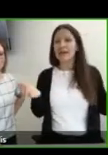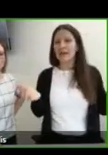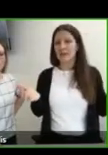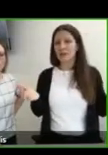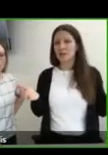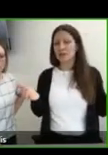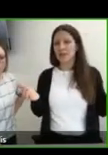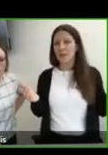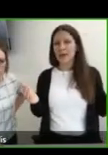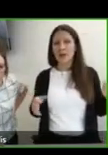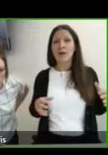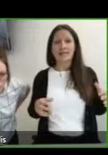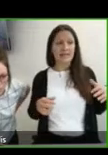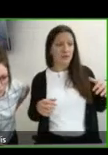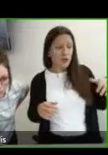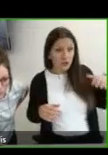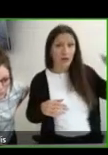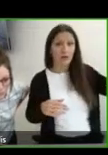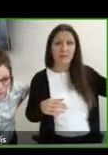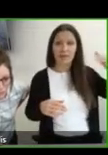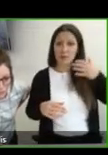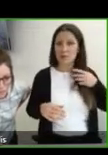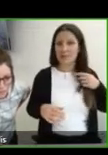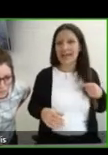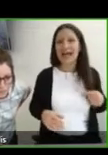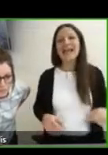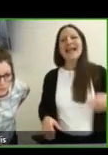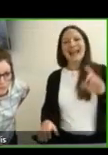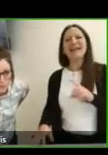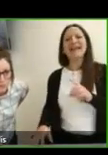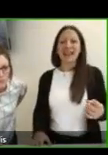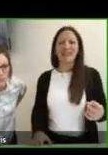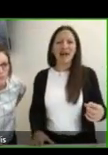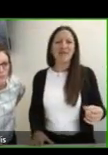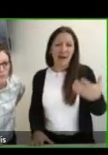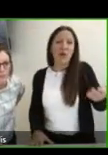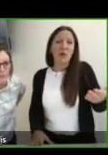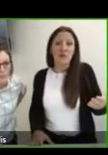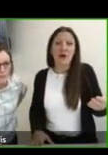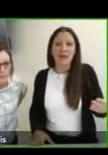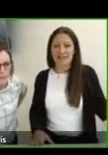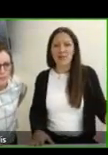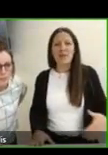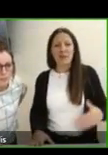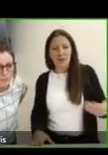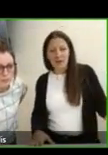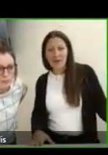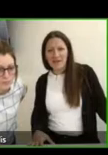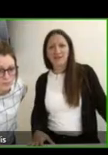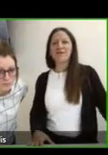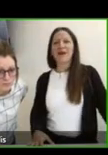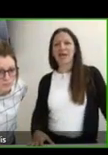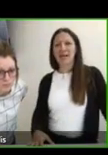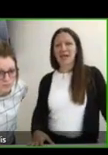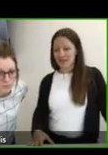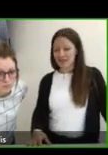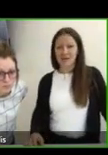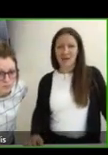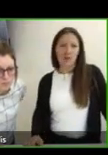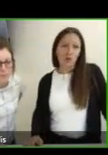varier mes sources d'informations, essayer de changer mes sources musicales. Et là-dedans, bien, on a un pouvoir d'action. Puis, on avait envie de faire